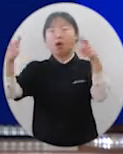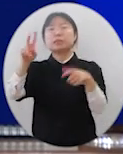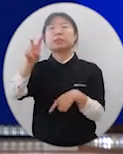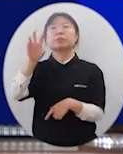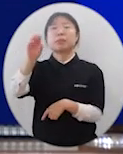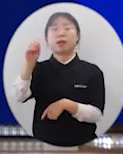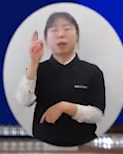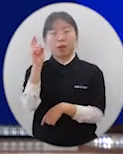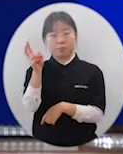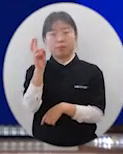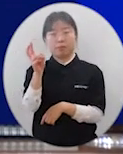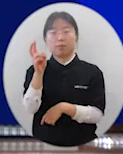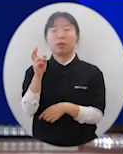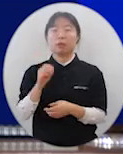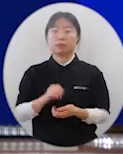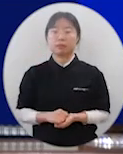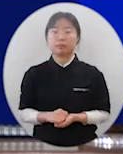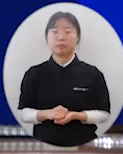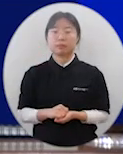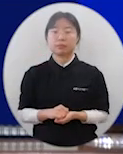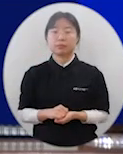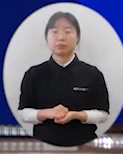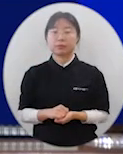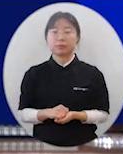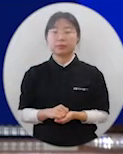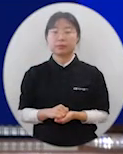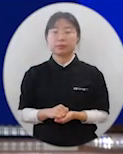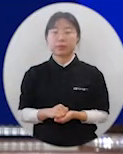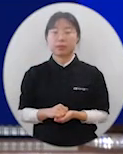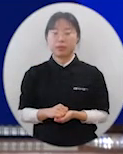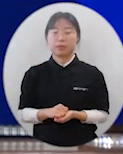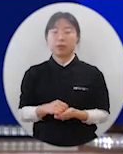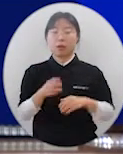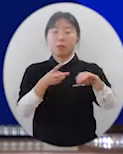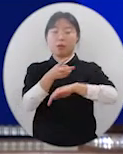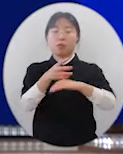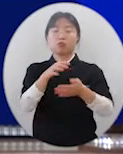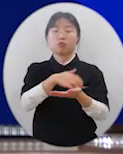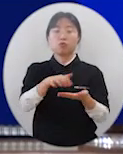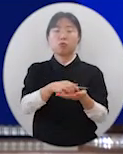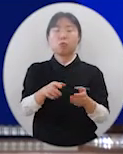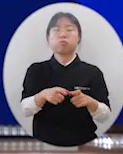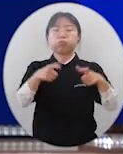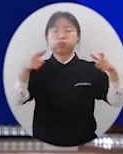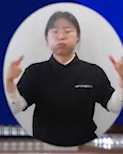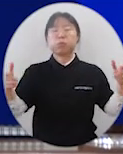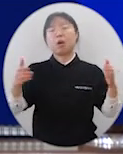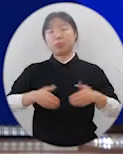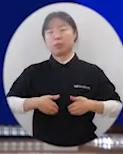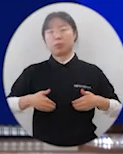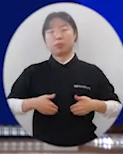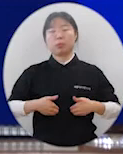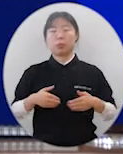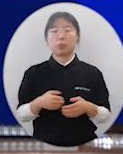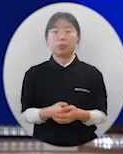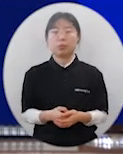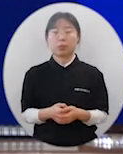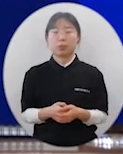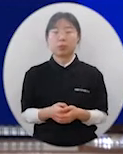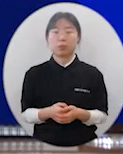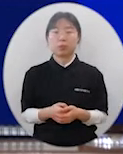넘어가는 그런 중견도시로 이렇게 발전되면서의 버스 노선 체계도 개편이 꼭 필요한 사항이라고 생각이